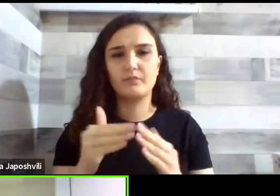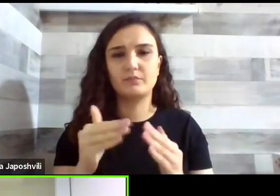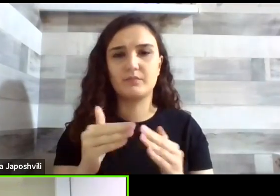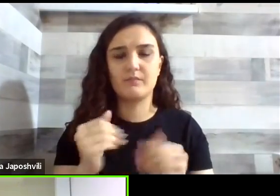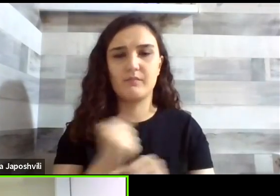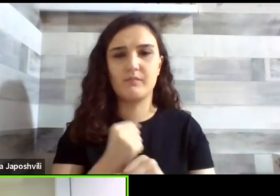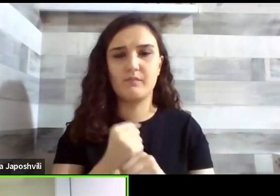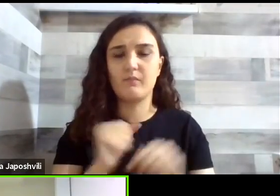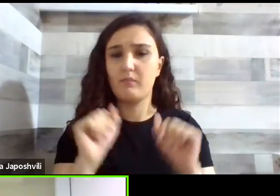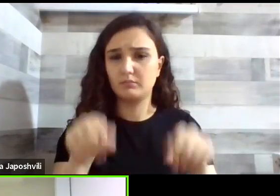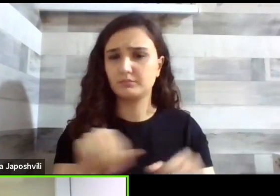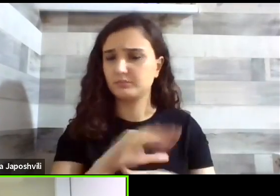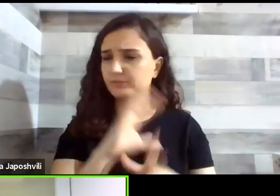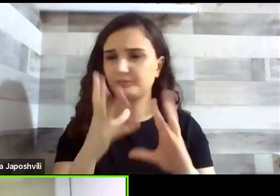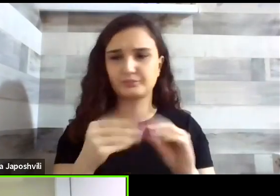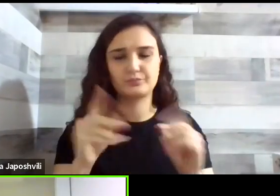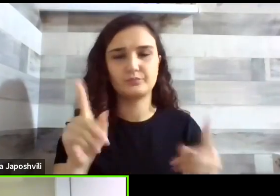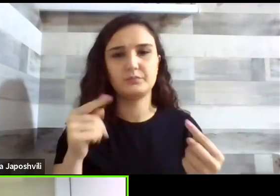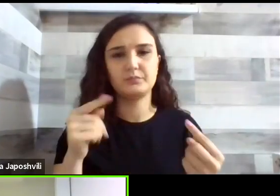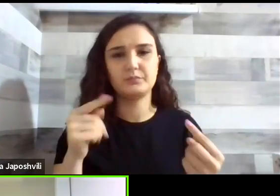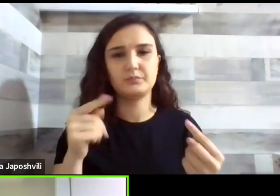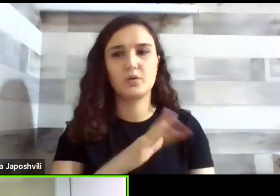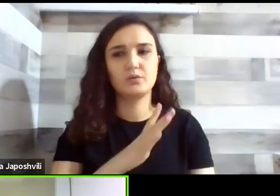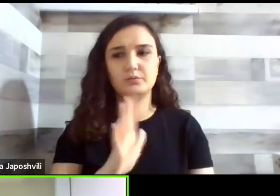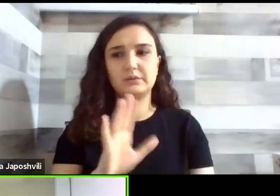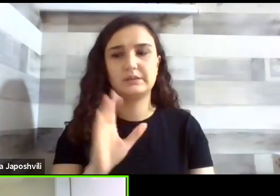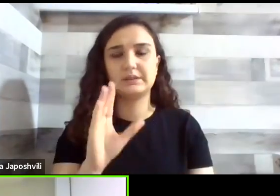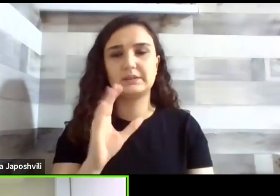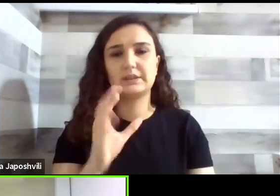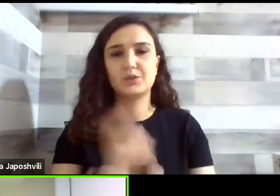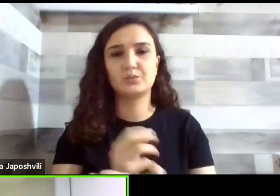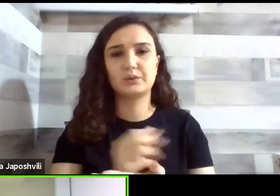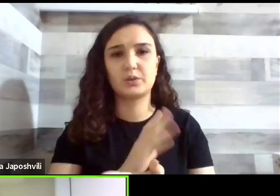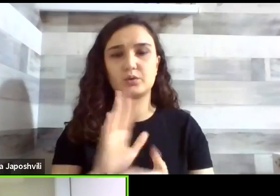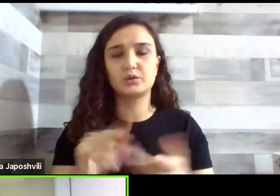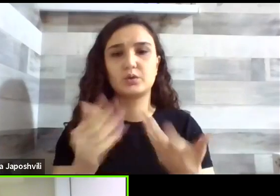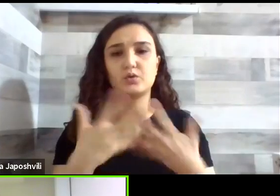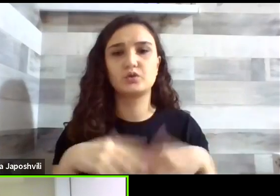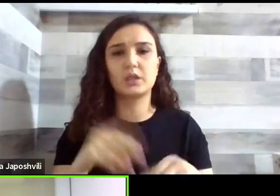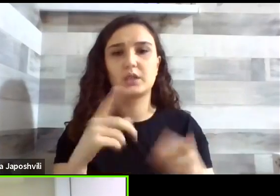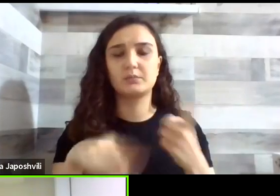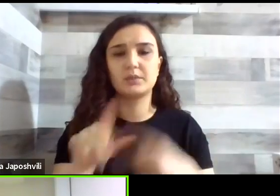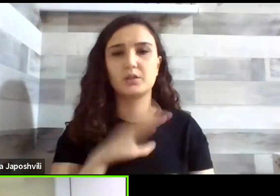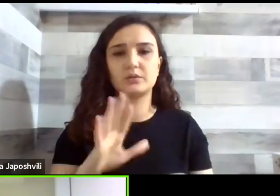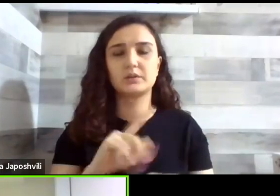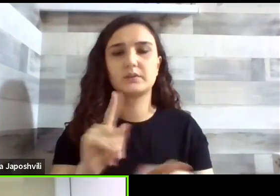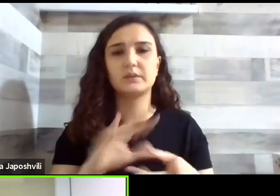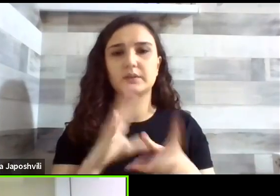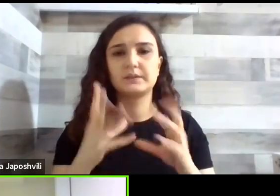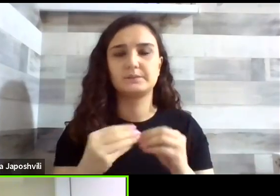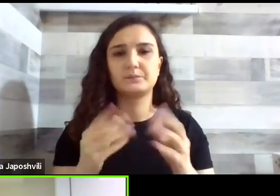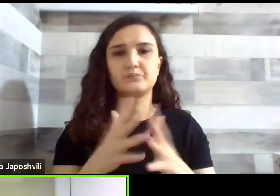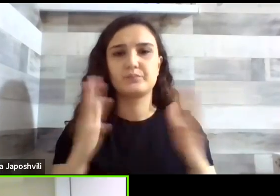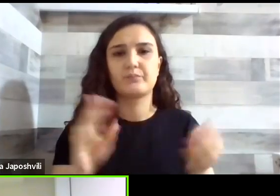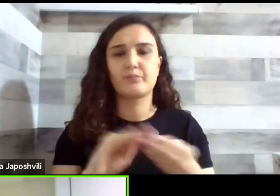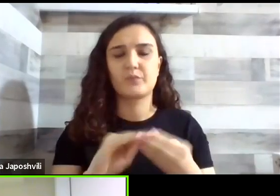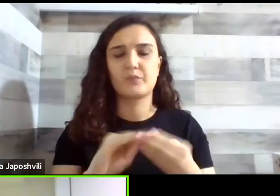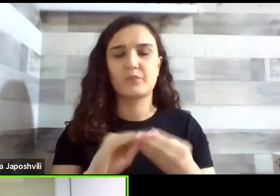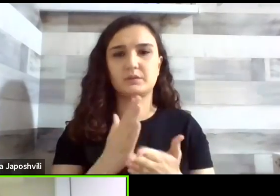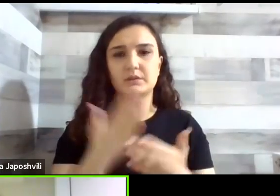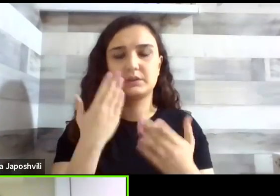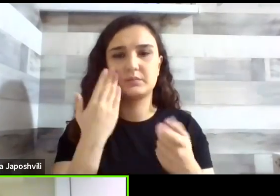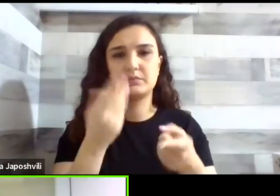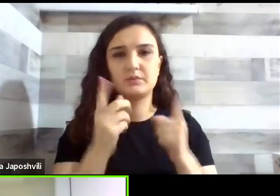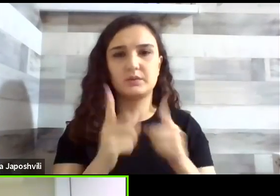აკეთებს, შესაძლებელია ყველა შესაბამისი რესურსი არ ქონდეს და მით უმეტეს ოჯახებს არ ქონდეს, რაც ყველაზე დიდ პრობლემას ქმნის